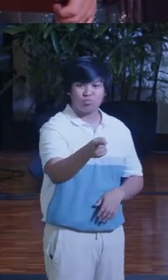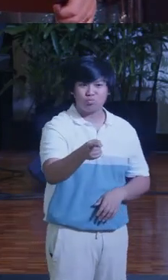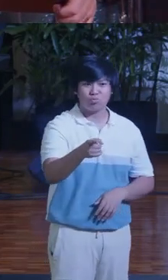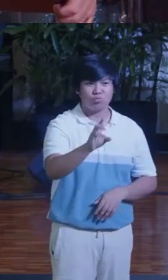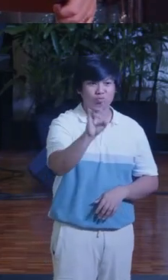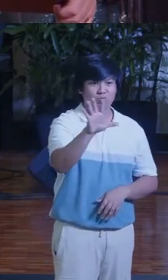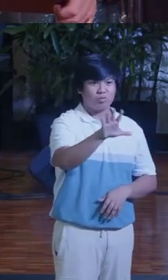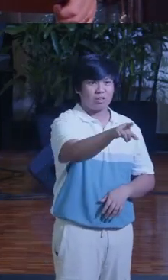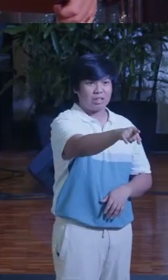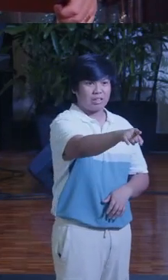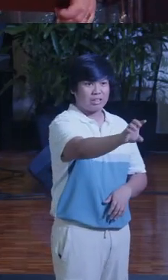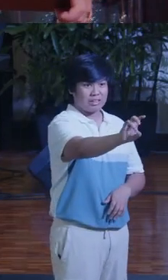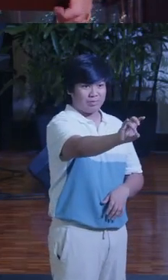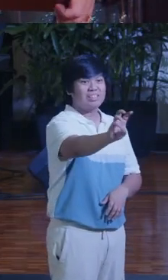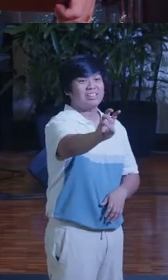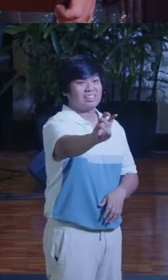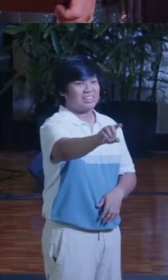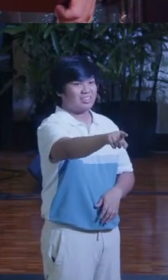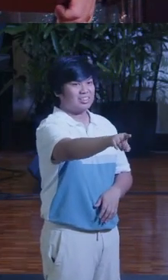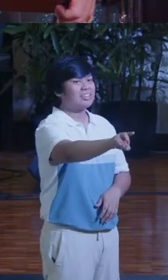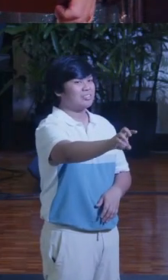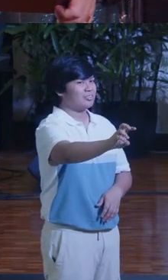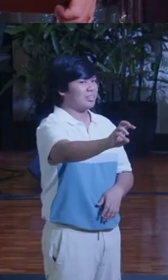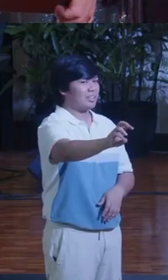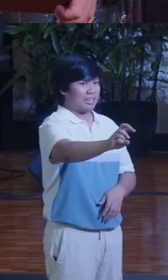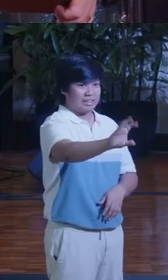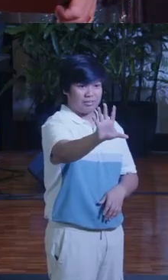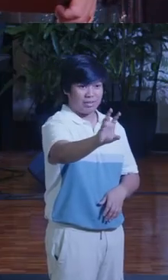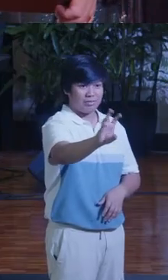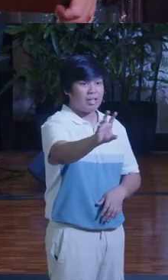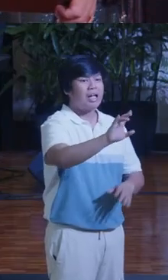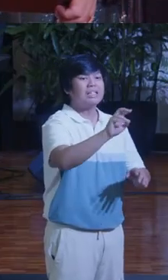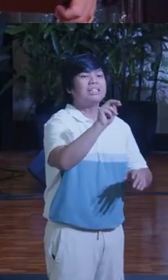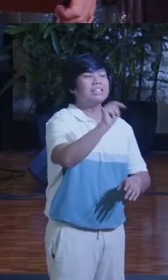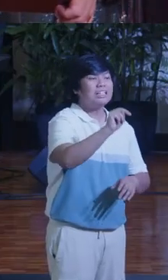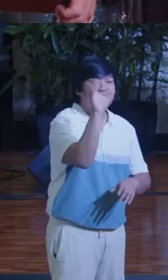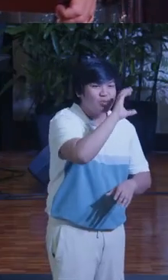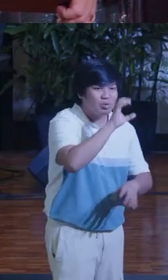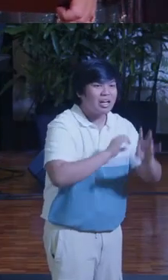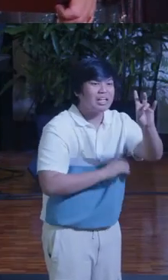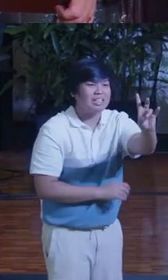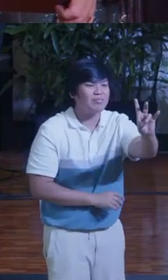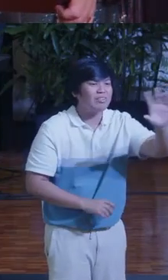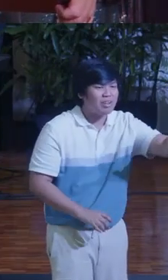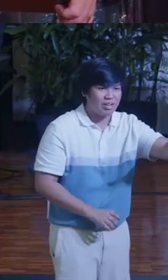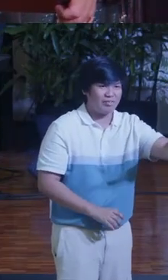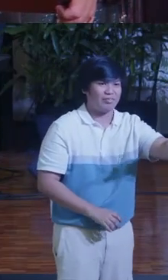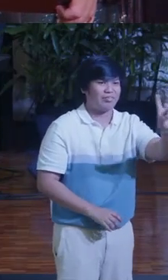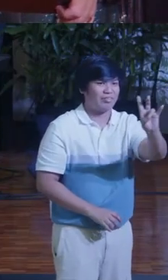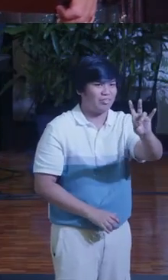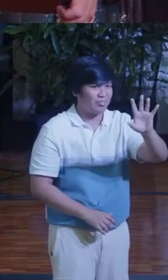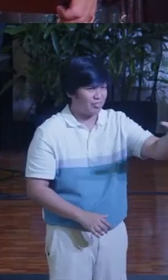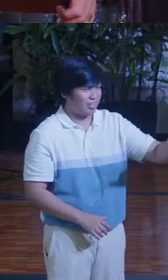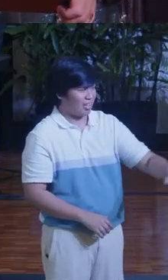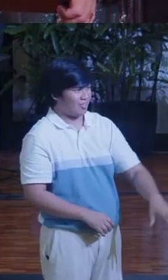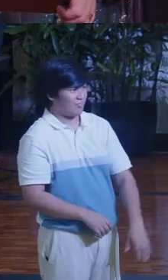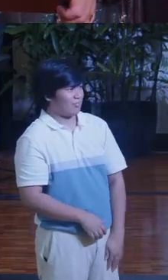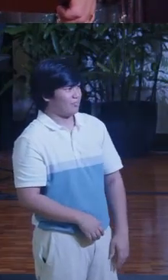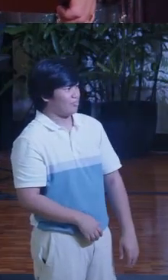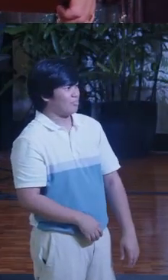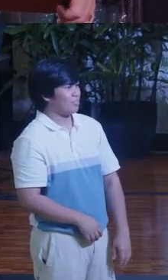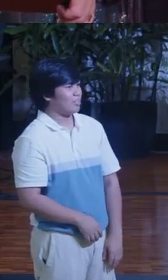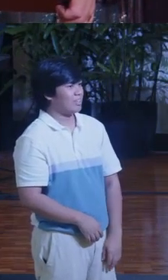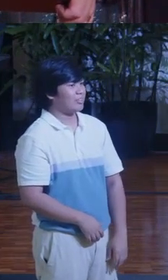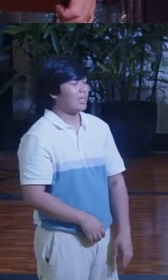75 na po si Abraham, o thereabouts. Nung siya ay tinawag. 85 na siya ngayon